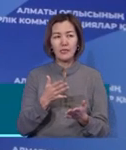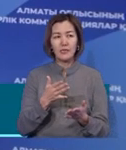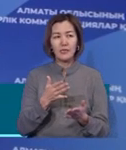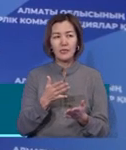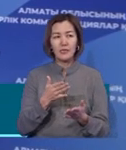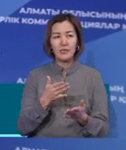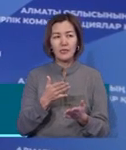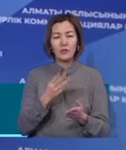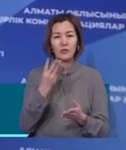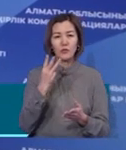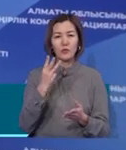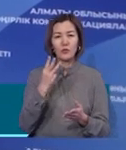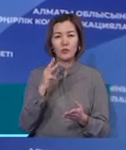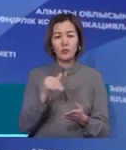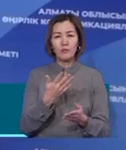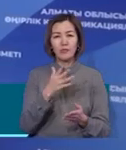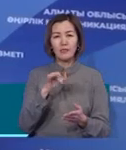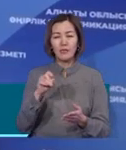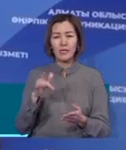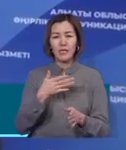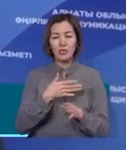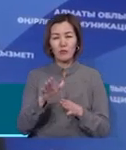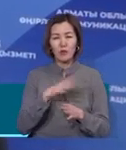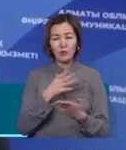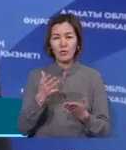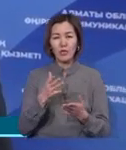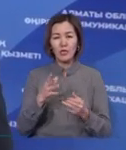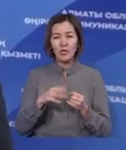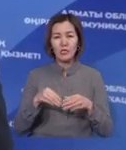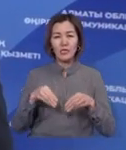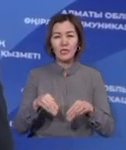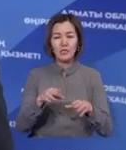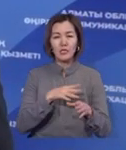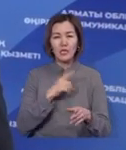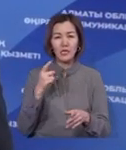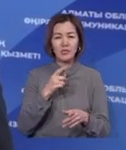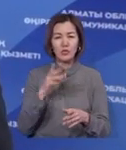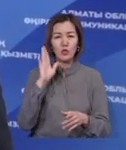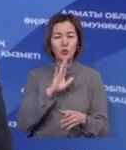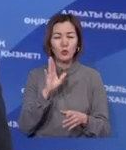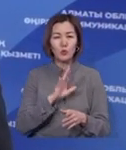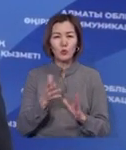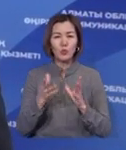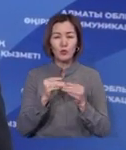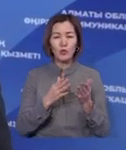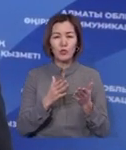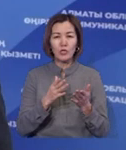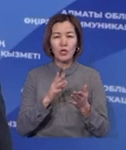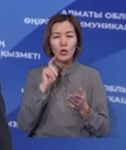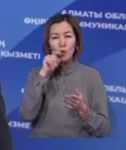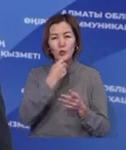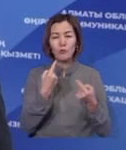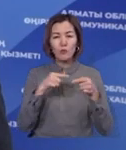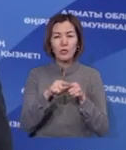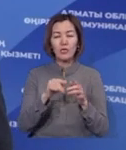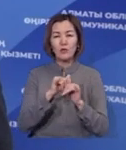5%-бен 3,5 миллиард теңге қаражат бөлінді. Бұл да егін шаруашылығына жаңа суландыру жүйесі бойынша су үнемдеу